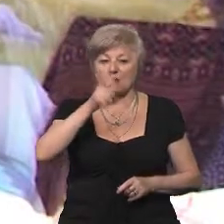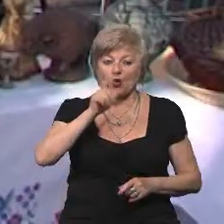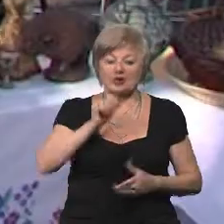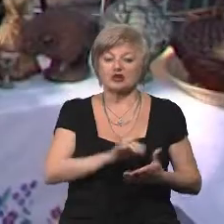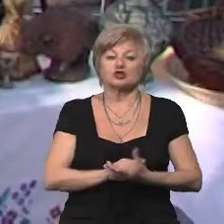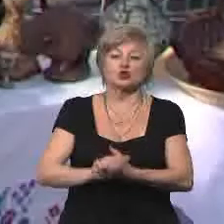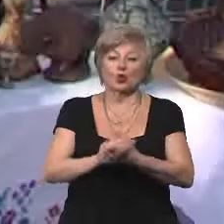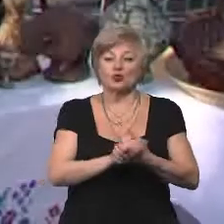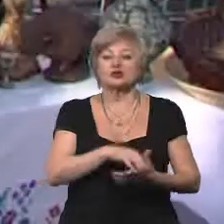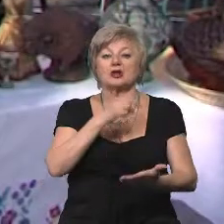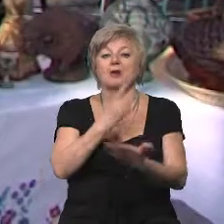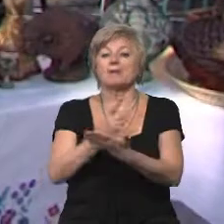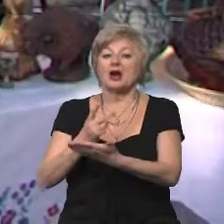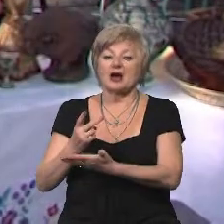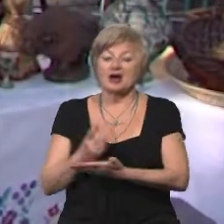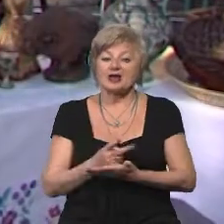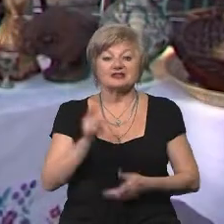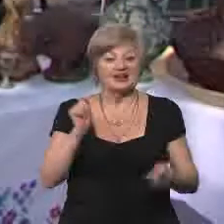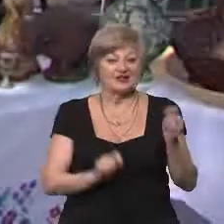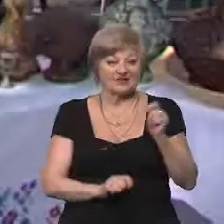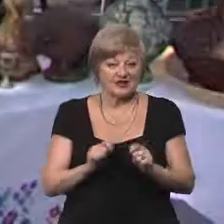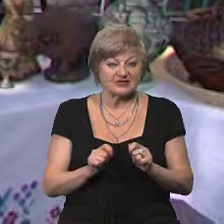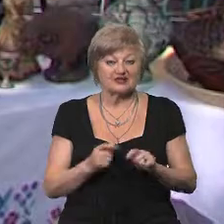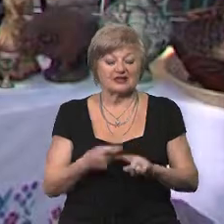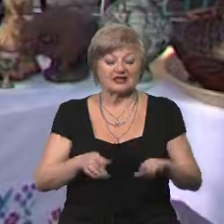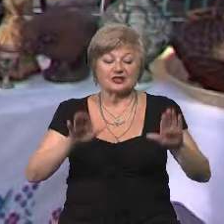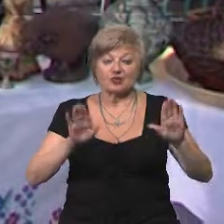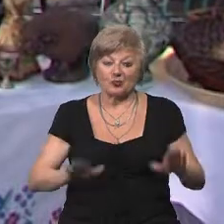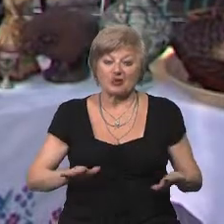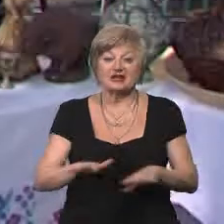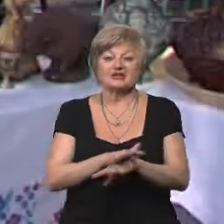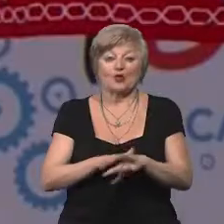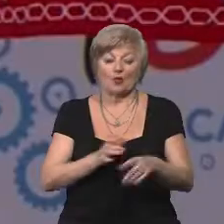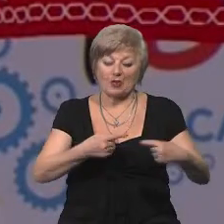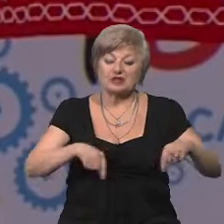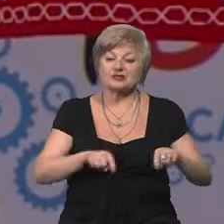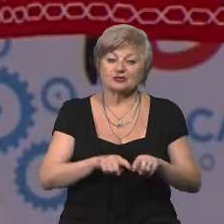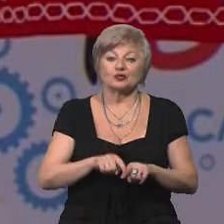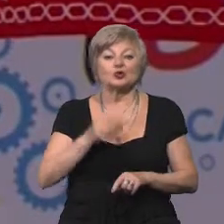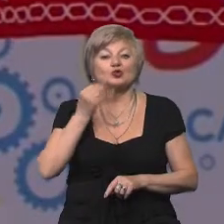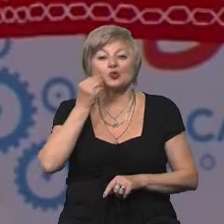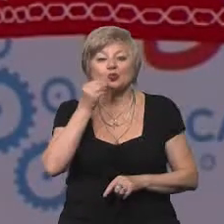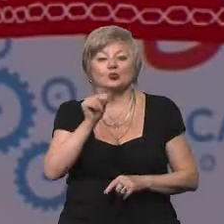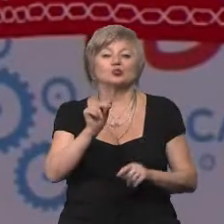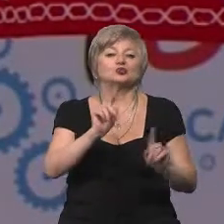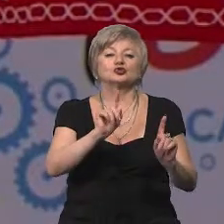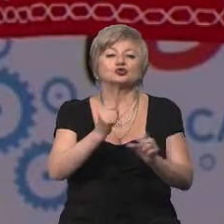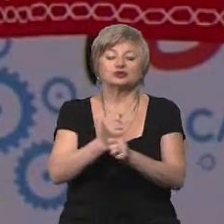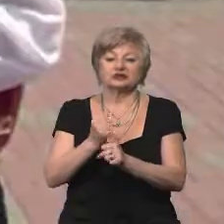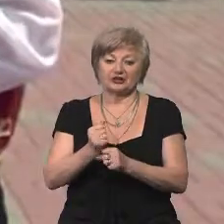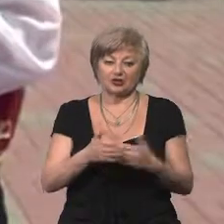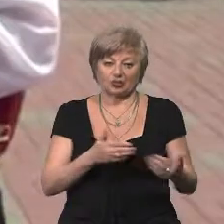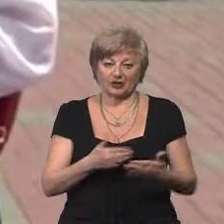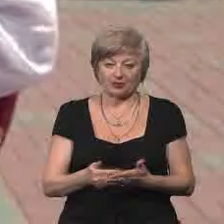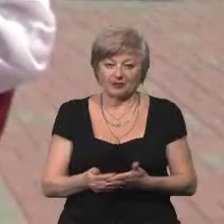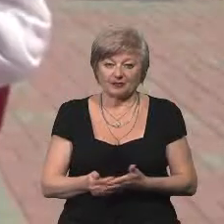товариства представили в рамках фестивалю на локації містечко громадських організацій кращі зразки своєї культури.